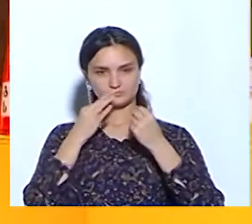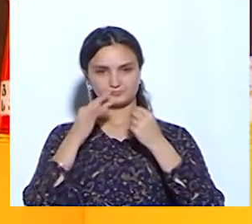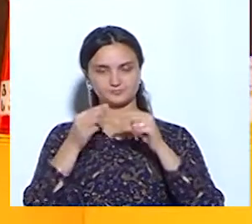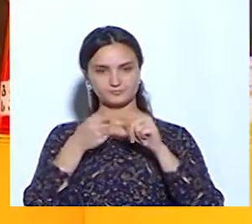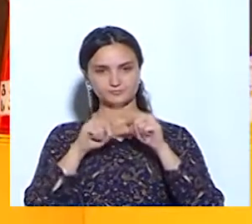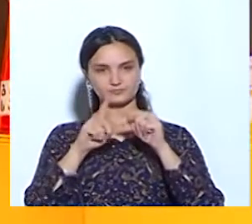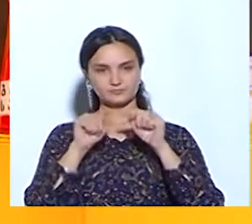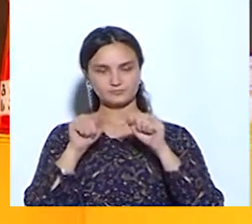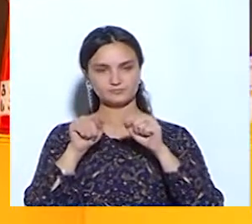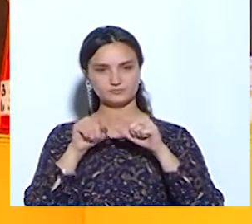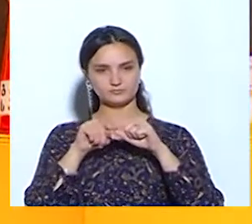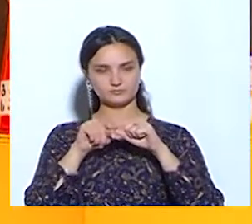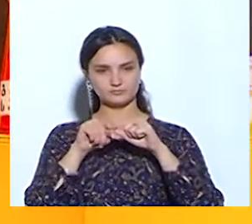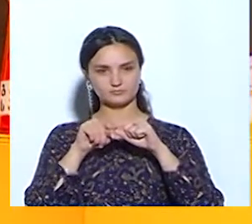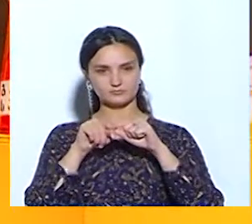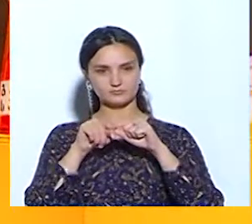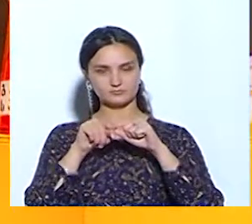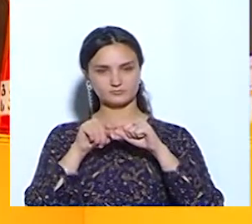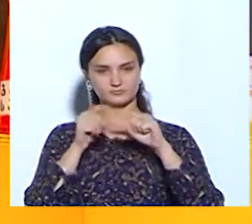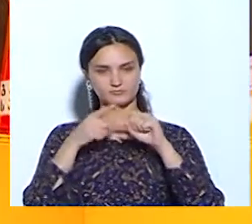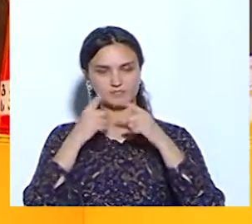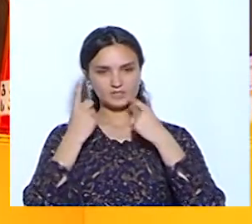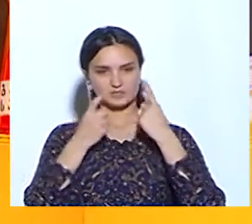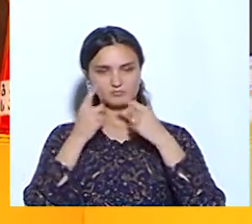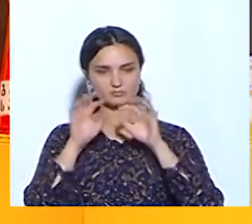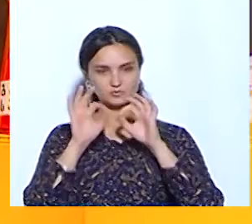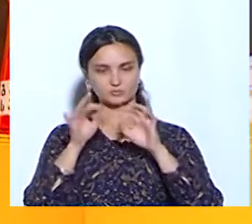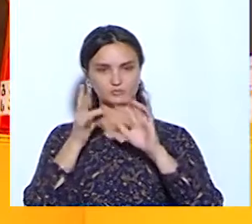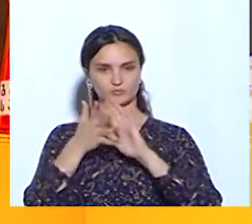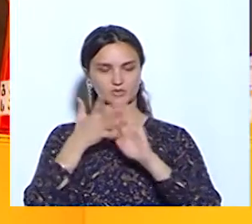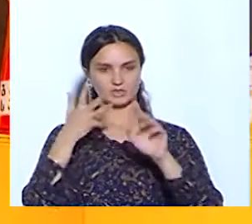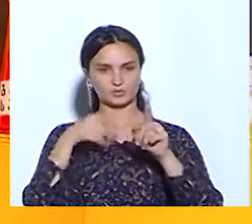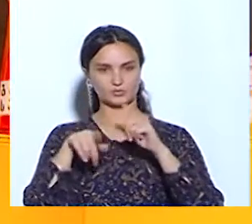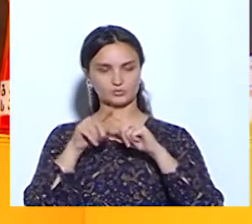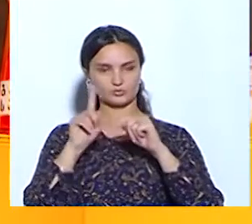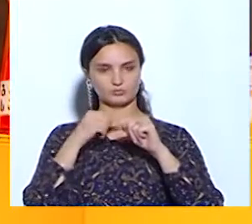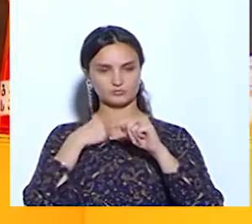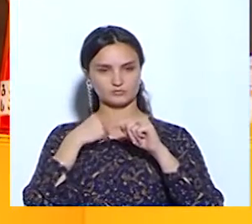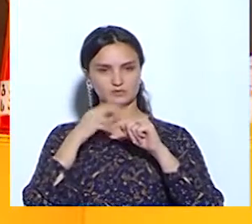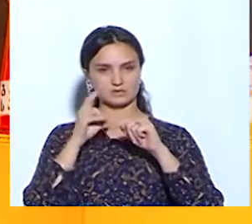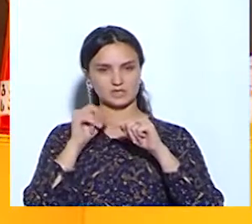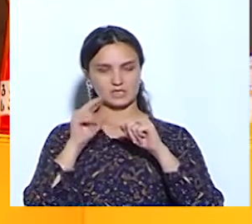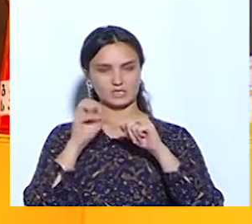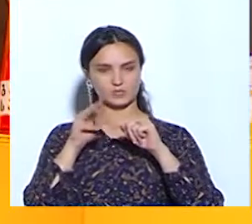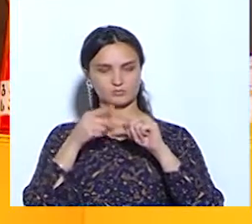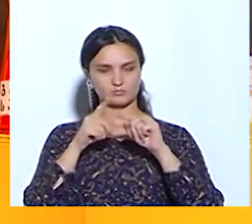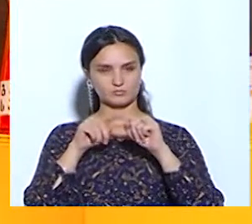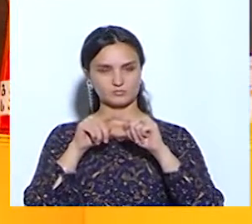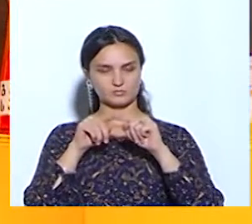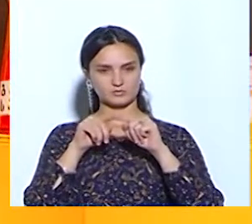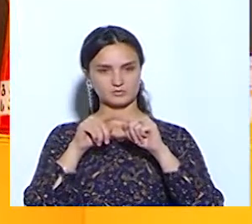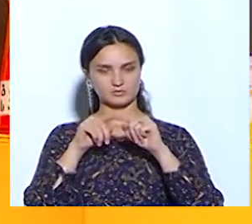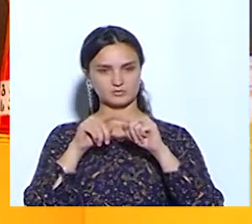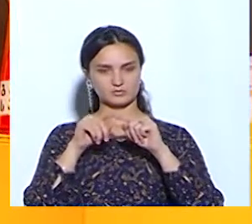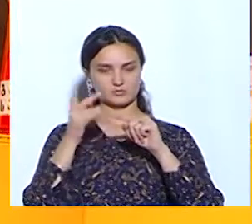თქვენ ეს ინფორმაცია უნდა სწორად აღიქვათ, რომ ჩვენ კალიუმის როლს არ ვაკნინებთ ამ